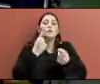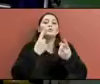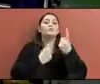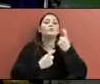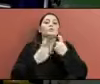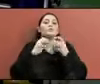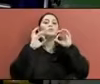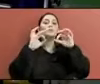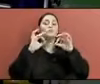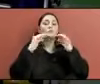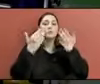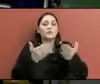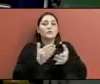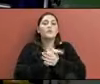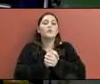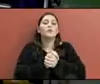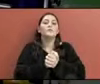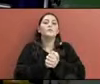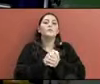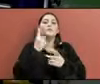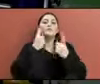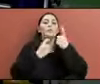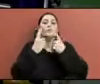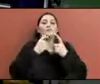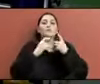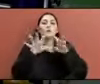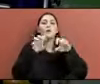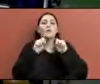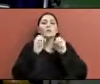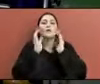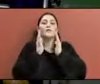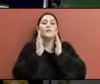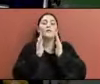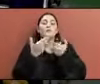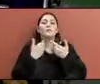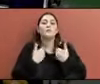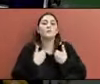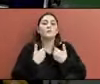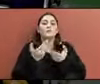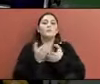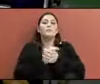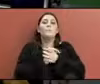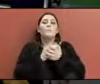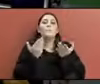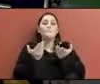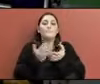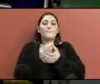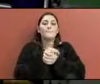olursa sorularınızı almaya devam edeceğiz. Peki müdürüm.